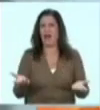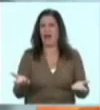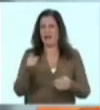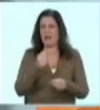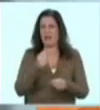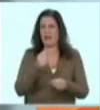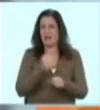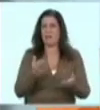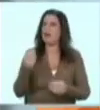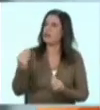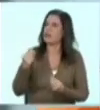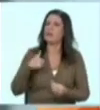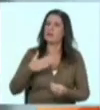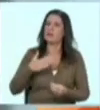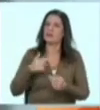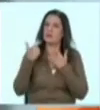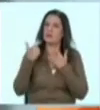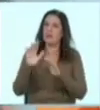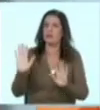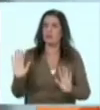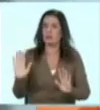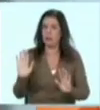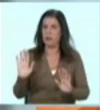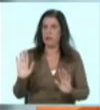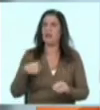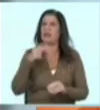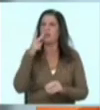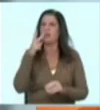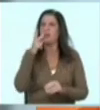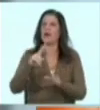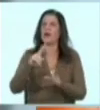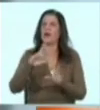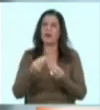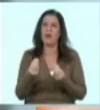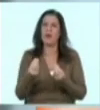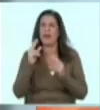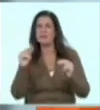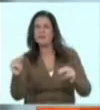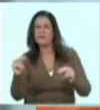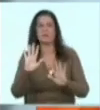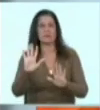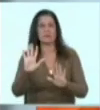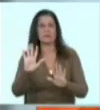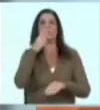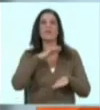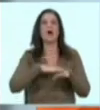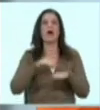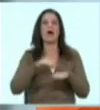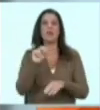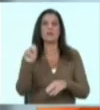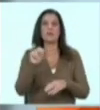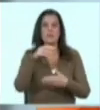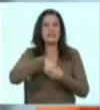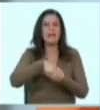מ-35 שניות להסביר מה הופקד בידיו. קיבלת. כי אני יודע, אני רואה את כל הספינים ואת כל הדברים, אבל שיהיה ברור. מדובר על נושאים של תכנים שמכניסים לבית